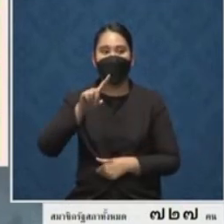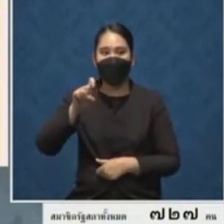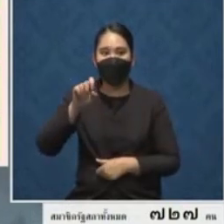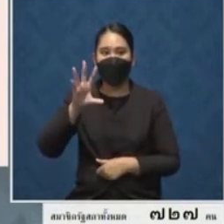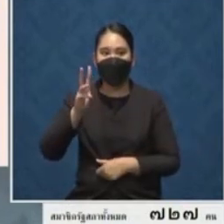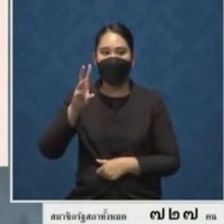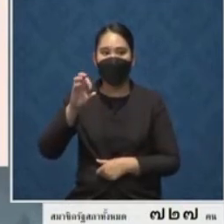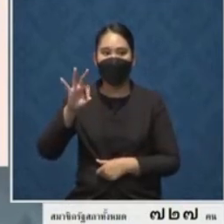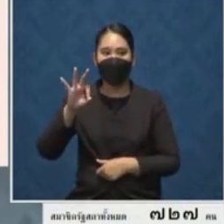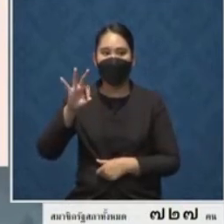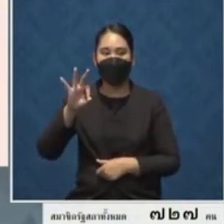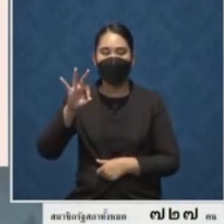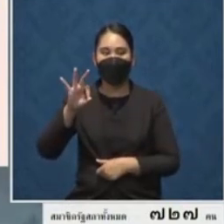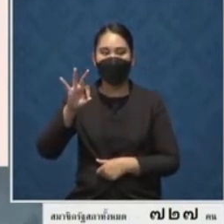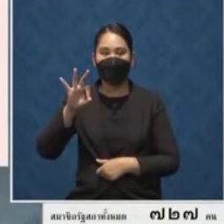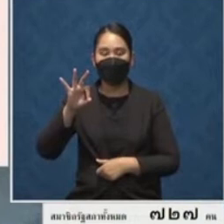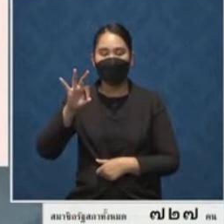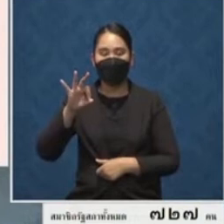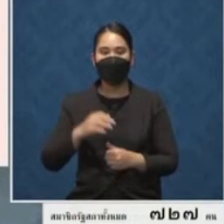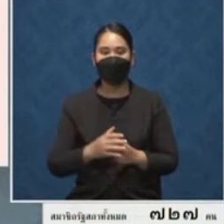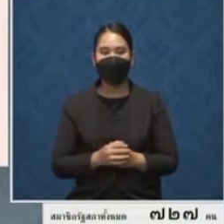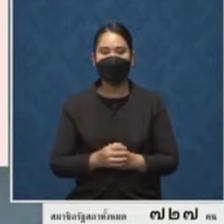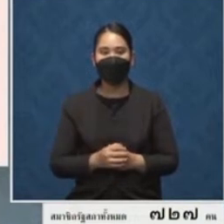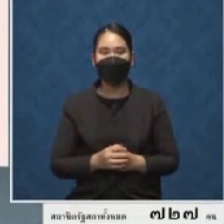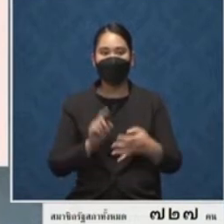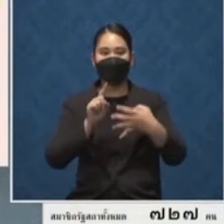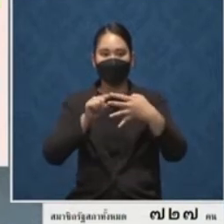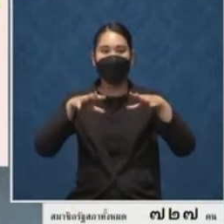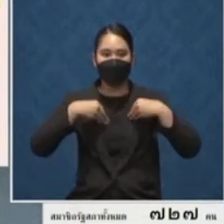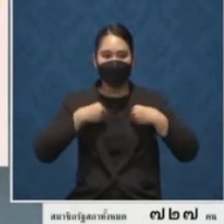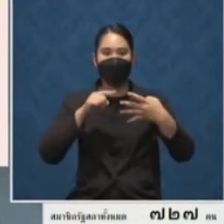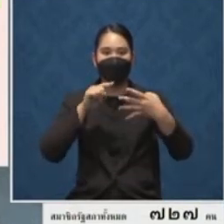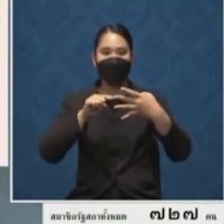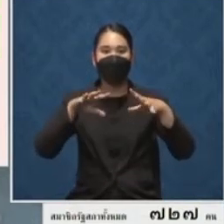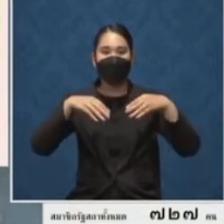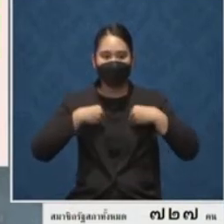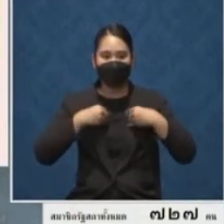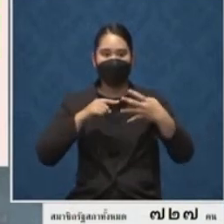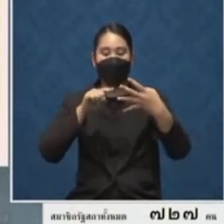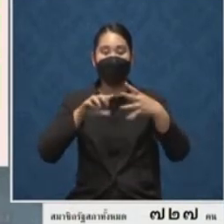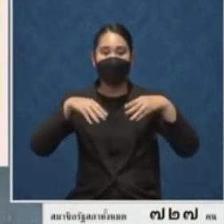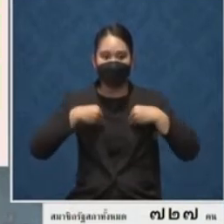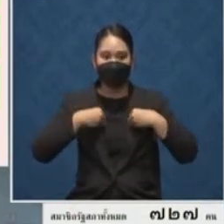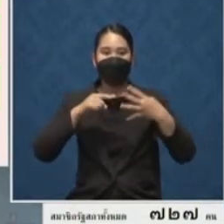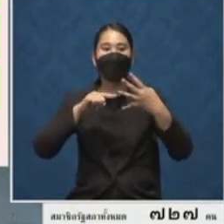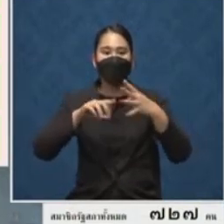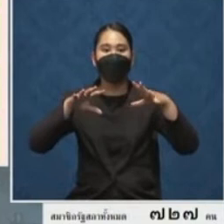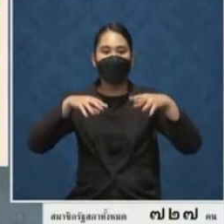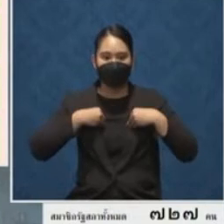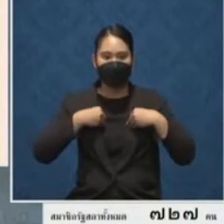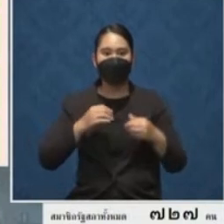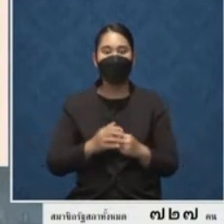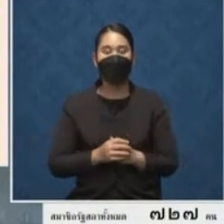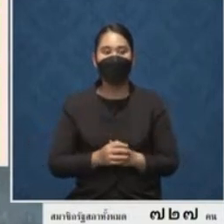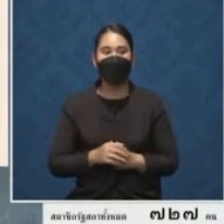องจันทร์ดี 1รับหลักการ2รับหลักการ3รับหลักการและ4รับหลักการครับ